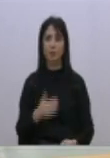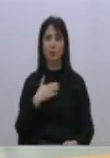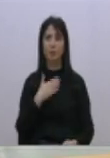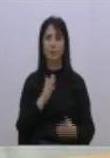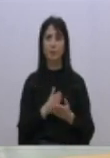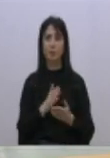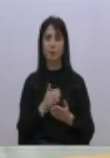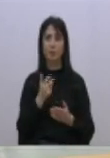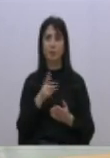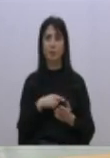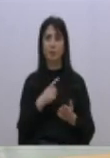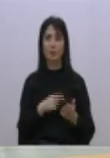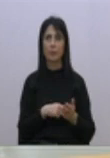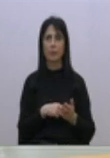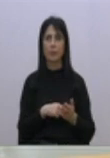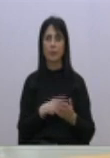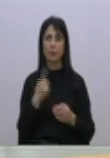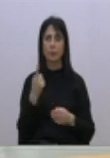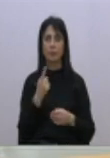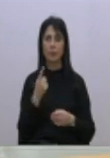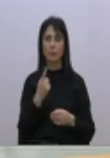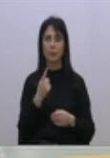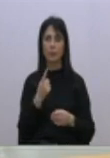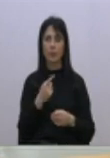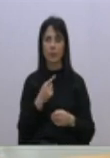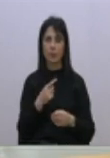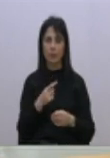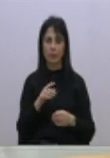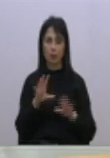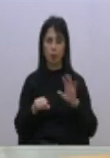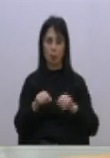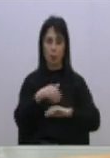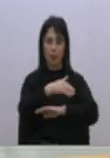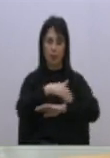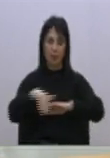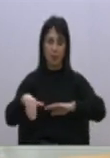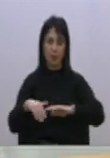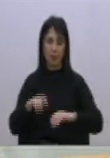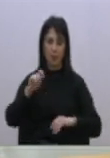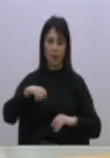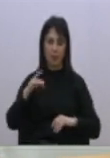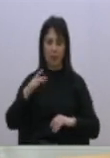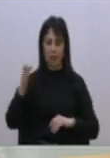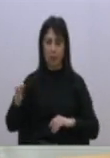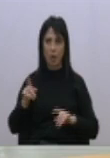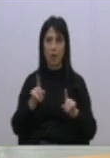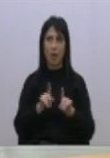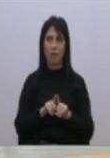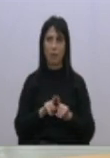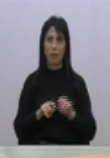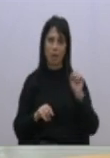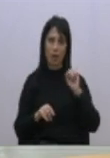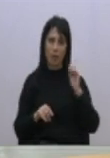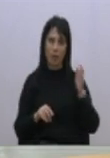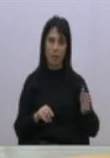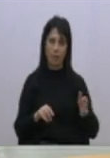მაქვს რამოდენიმე კითხვა. პირველი, საოკუპაციო ხაზთან, როგორც ცხინვალის რეგიონის, ასევე